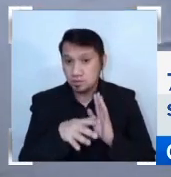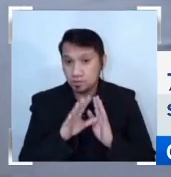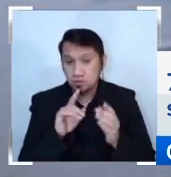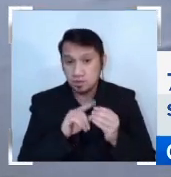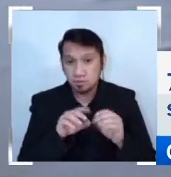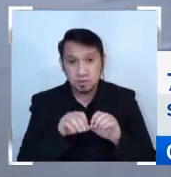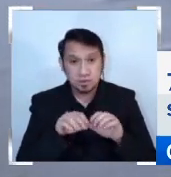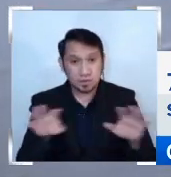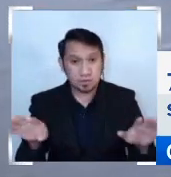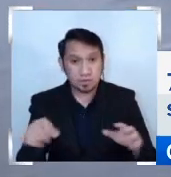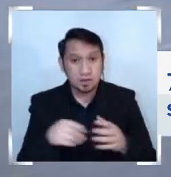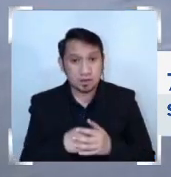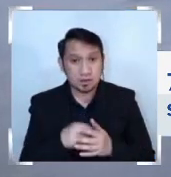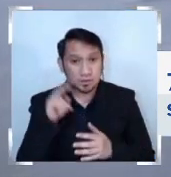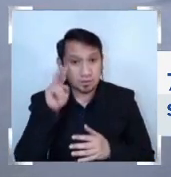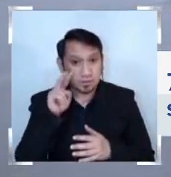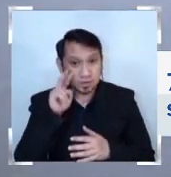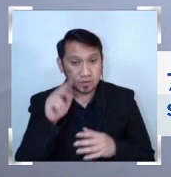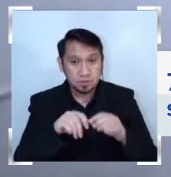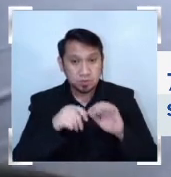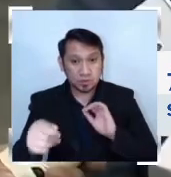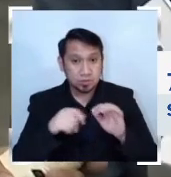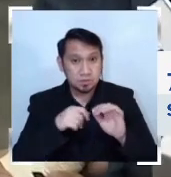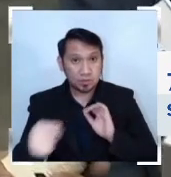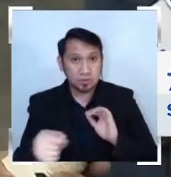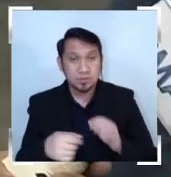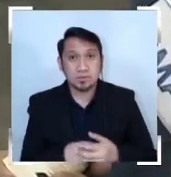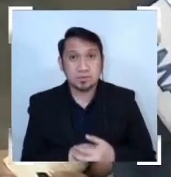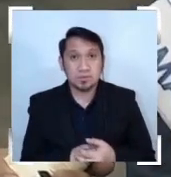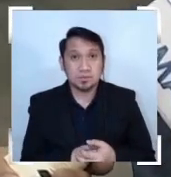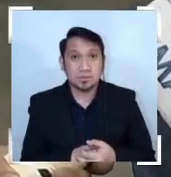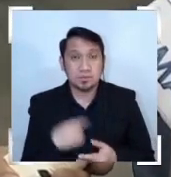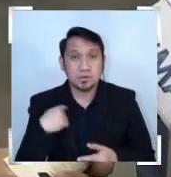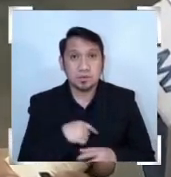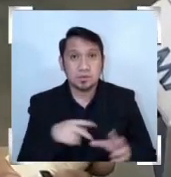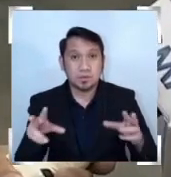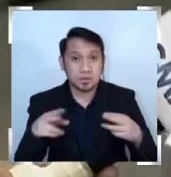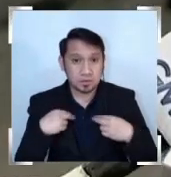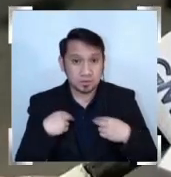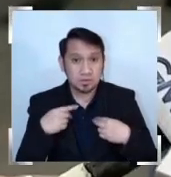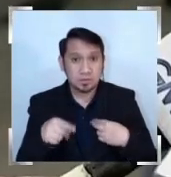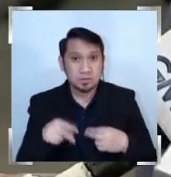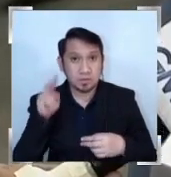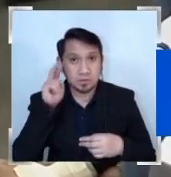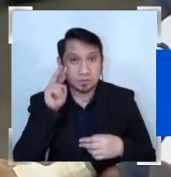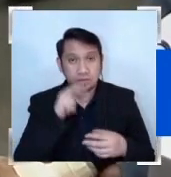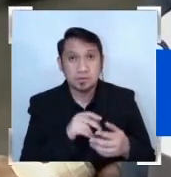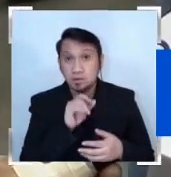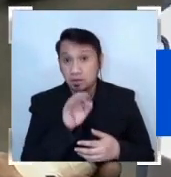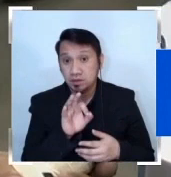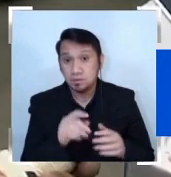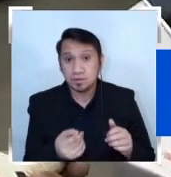kung saan pinupunit ang ilang shaded ballots. We receive sketchy reports. Alam nyo naman po, pagkaganyan, the first move